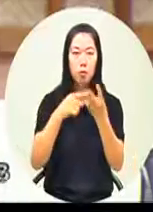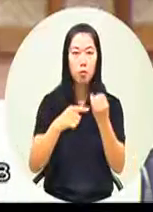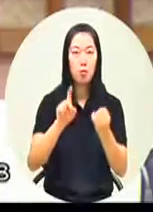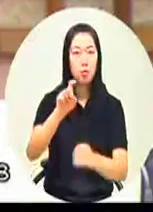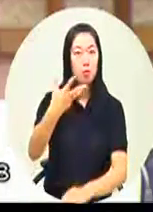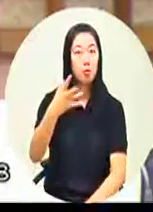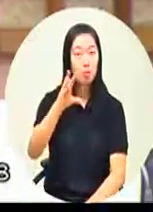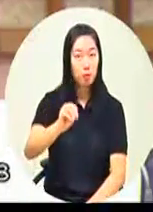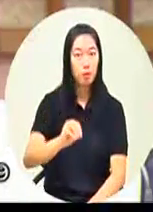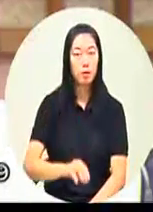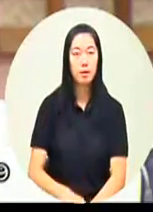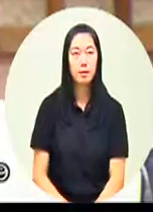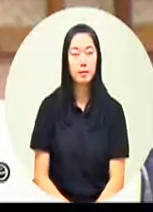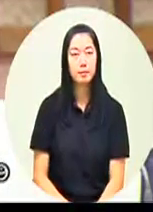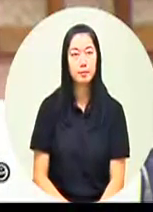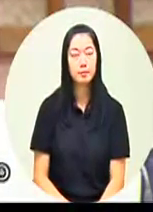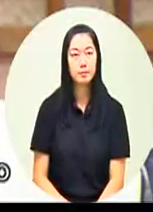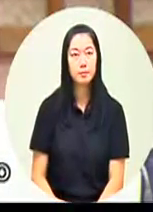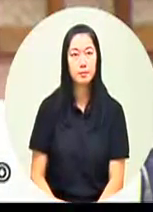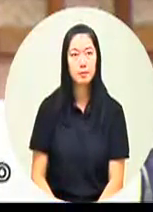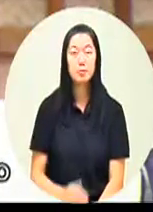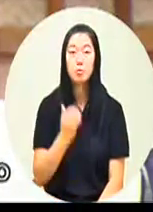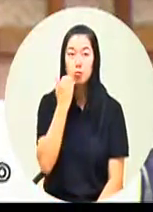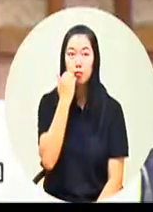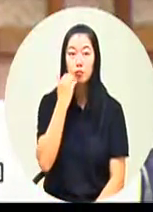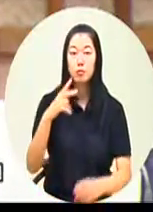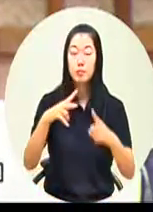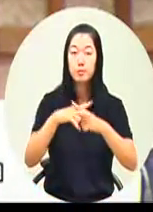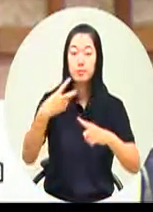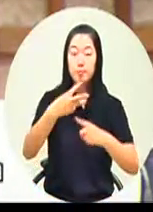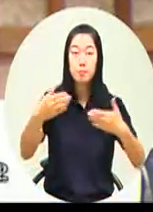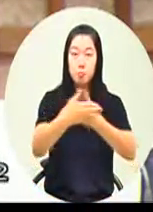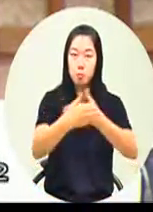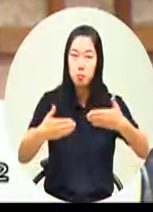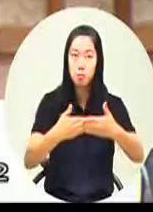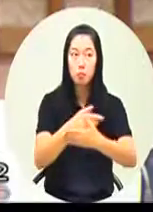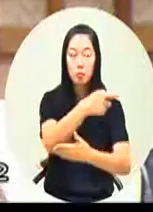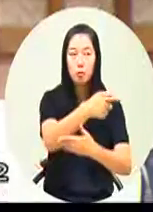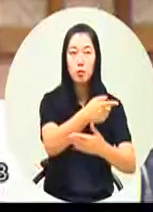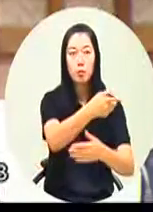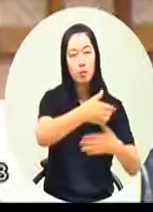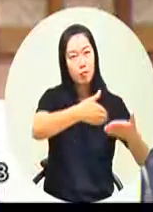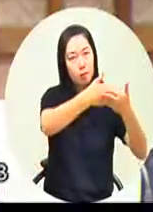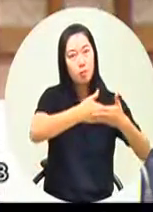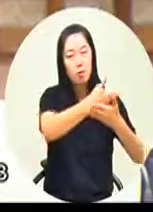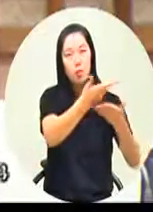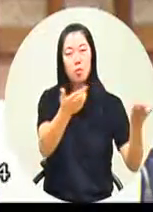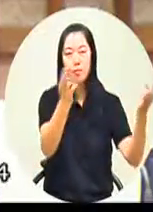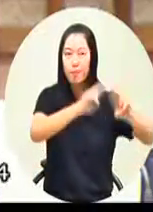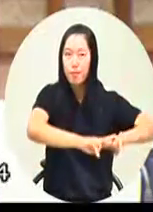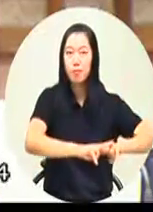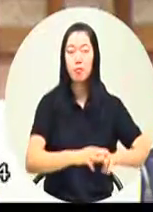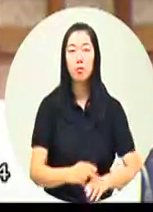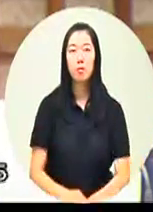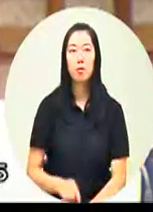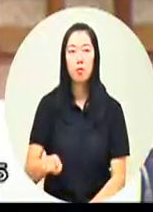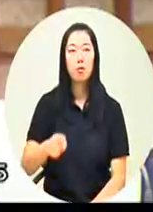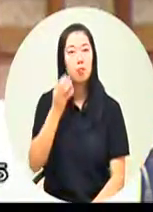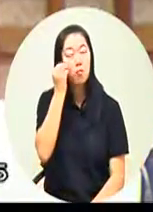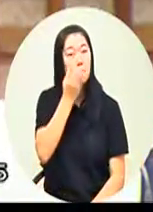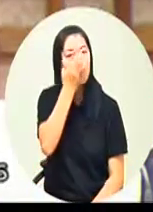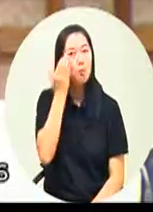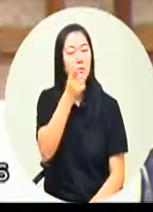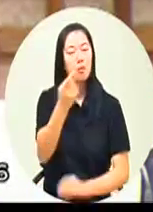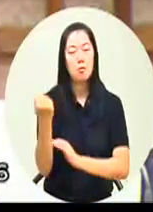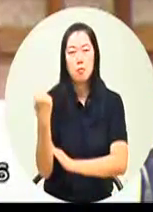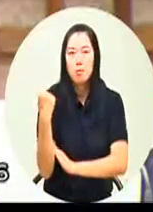人次。如果小三通哈啊对岸把它结束哈，那观光局你的努力，